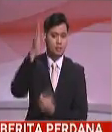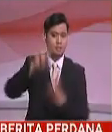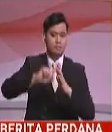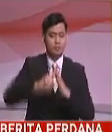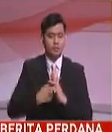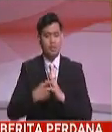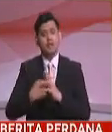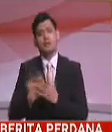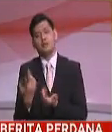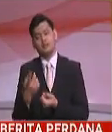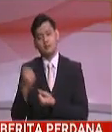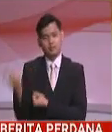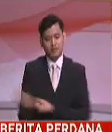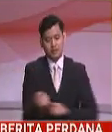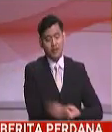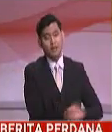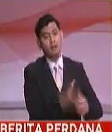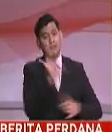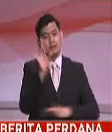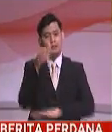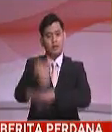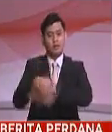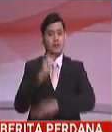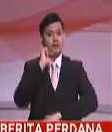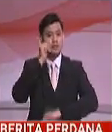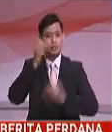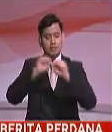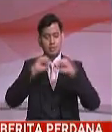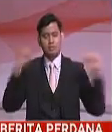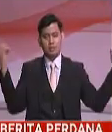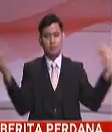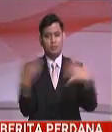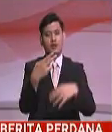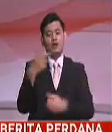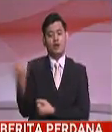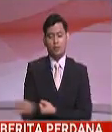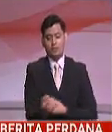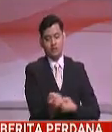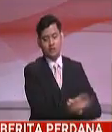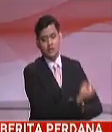menentang Young Tigres pada 8 malam esok di Stadium Hoki Nasional Bukit Jalil.